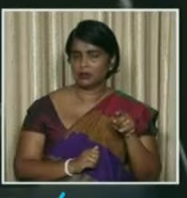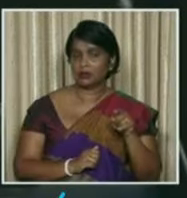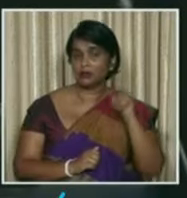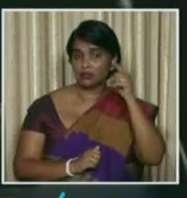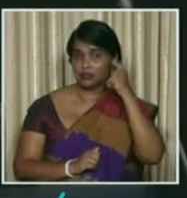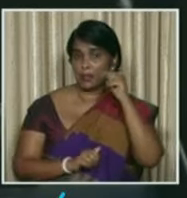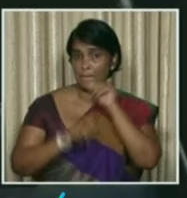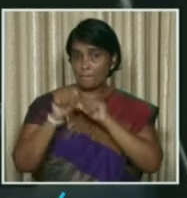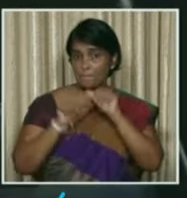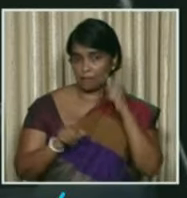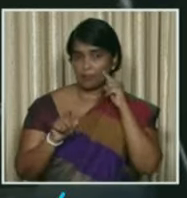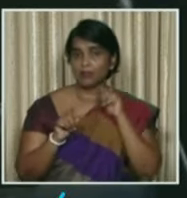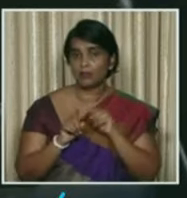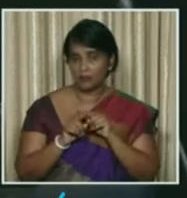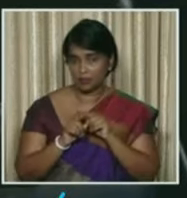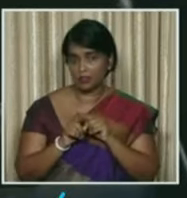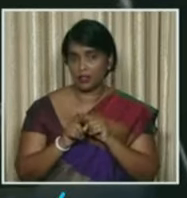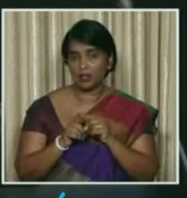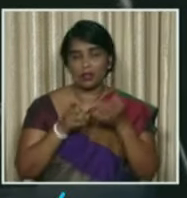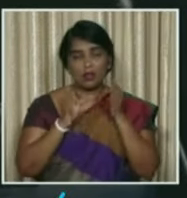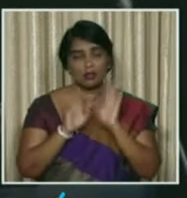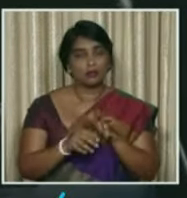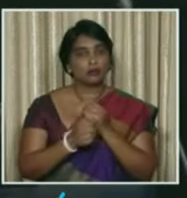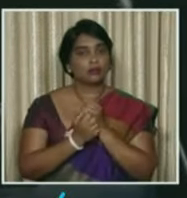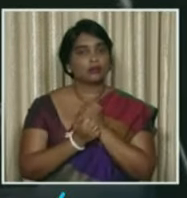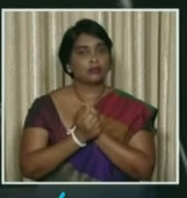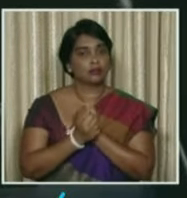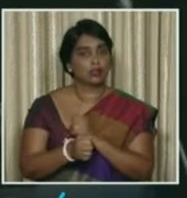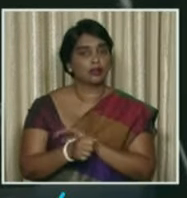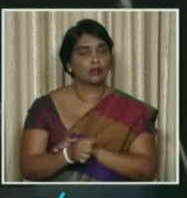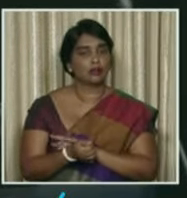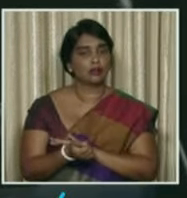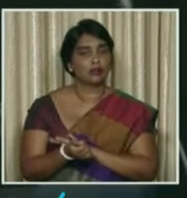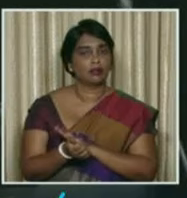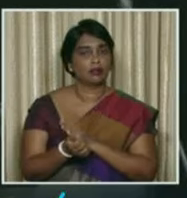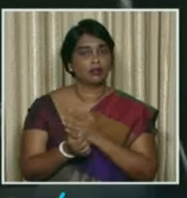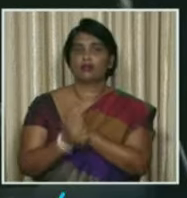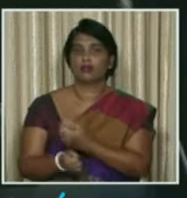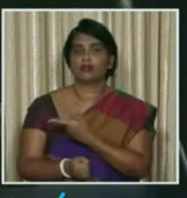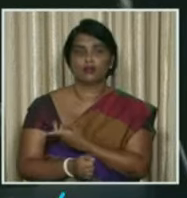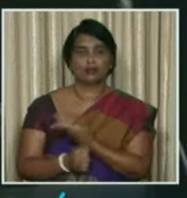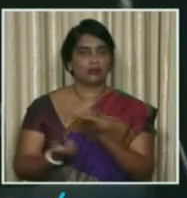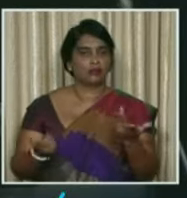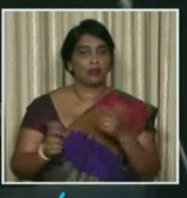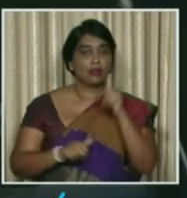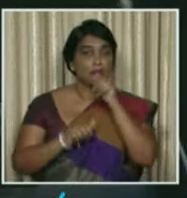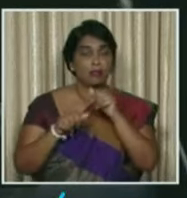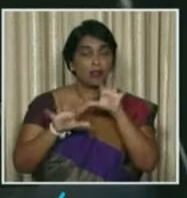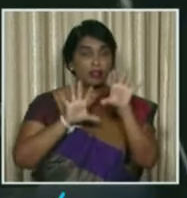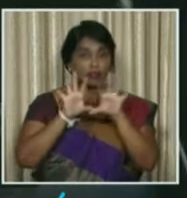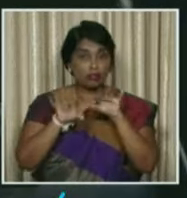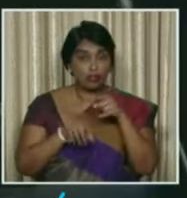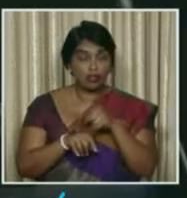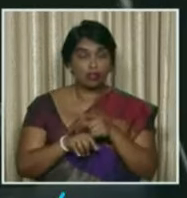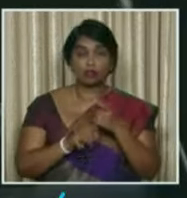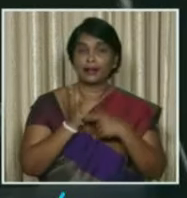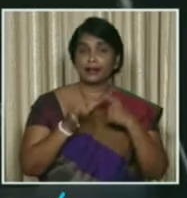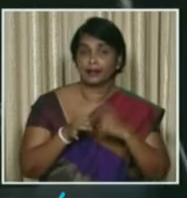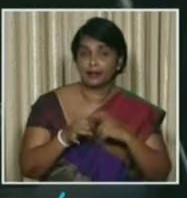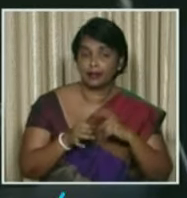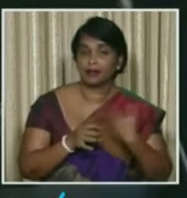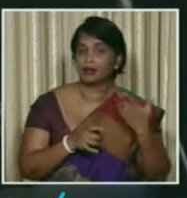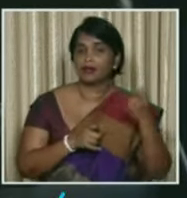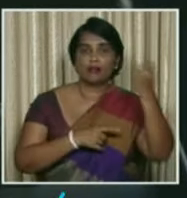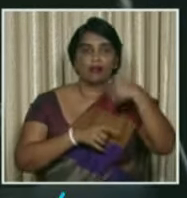දැන් ඖෂධයක් ගැනීම සම්බන්ධව අන්තිමට ඇරස්ට් කරලා තියෙන මෙඩිකල් සප්ලයි ඩිවිෂන් එකේ කට්ටිය. ඖෂධය තෝරපු අය, ප්‍රොකියුමන්ට් කරපු අය